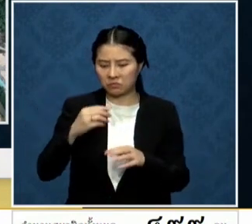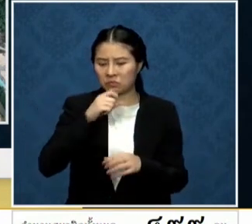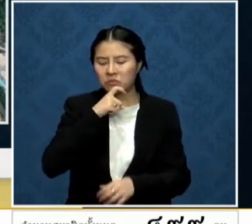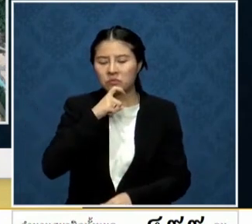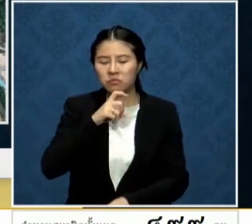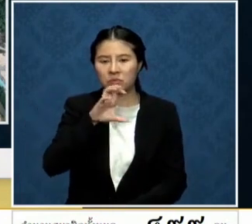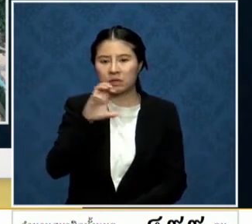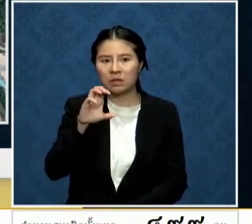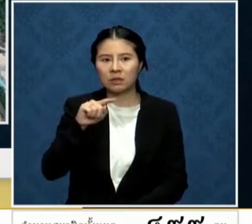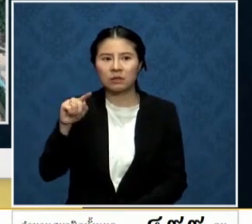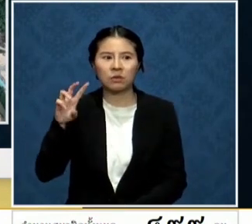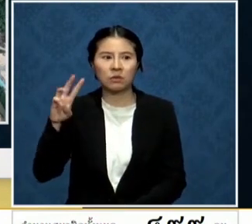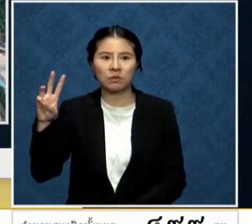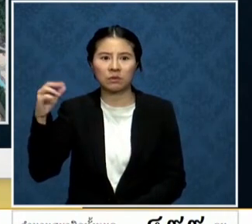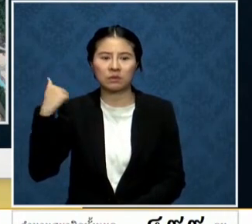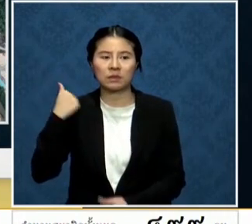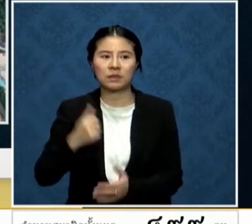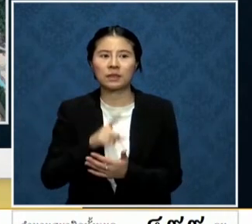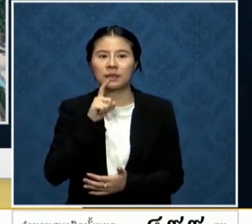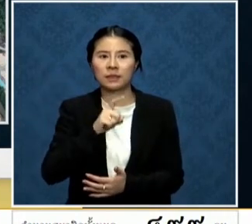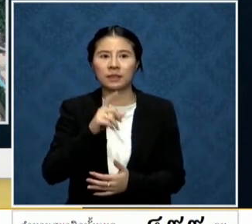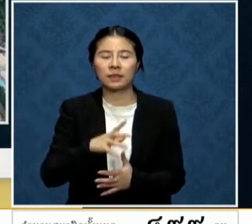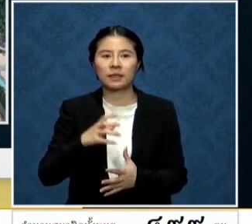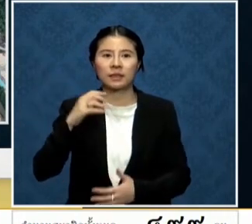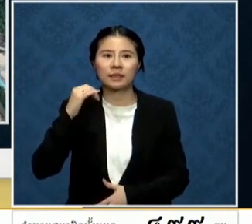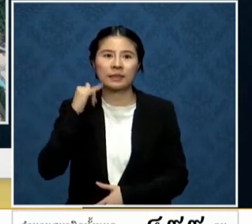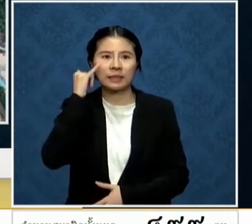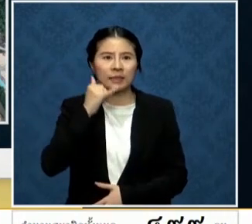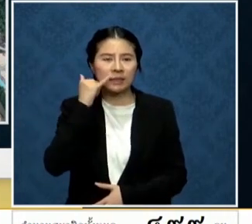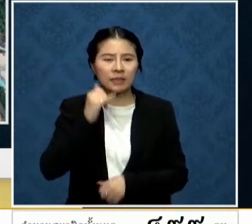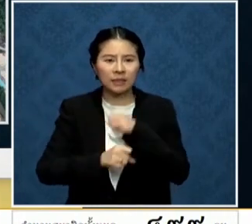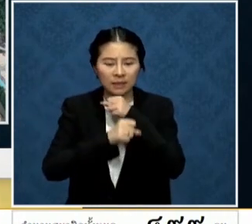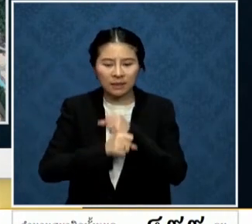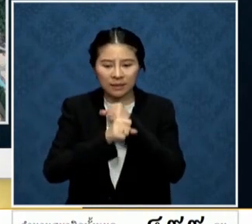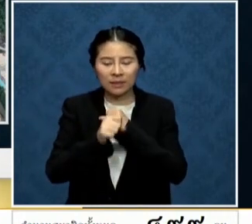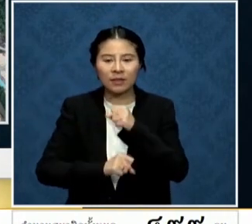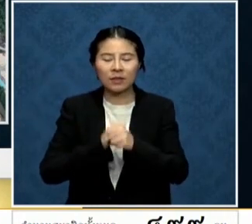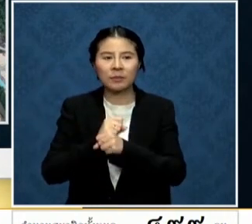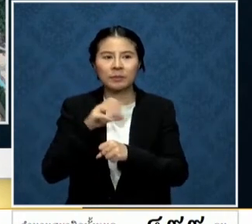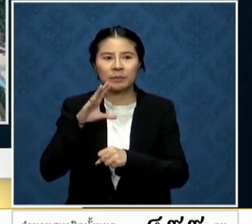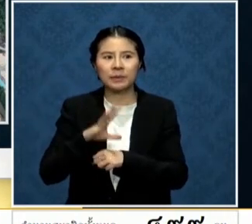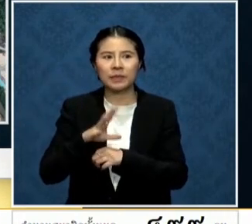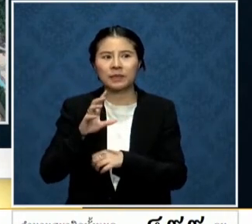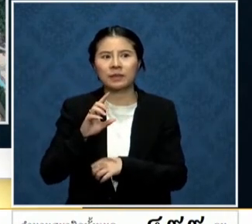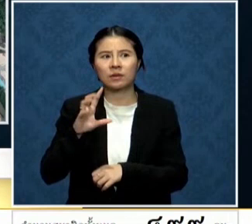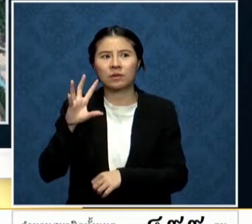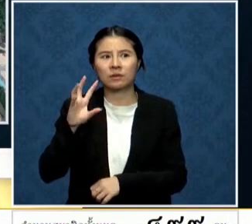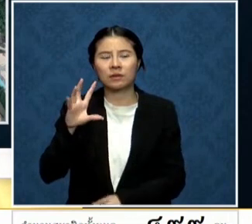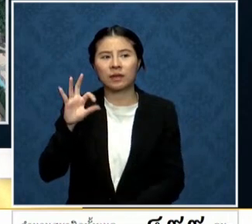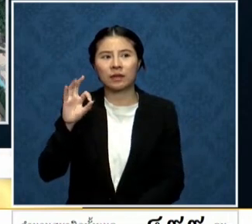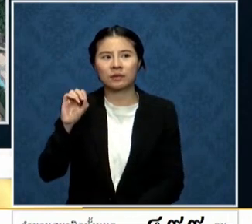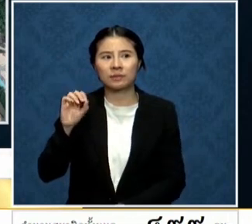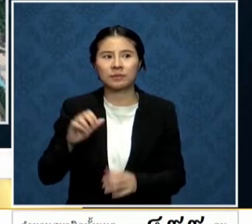ตัวผมไปถามคุณยายอายุ 90กว่าก็บอกว่าเกิดมาก็เห็นลิงแล้วแสดงว่ามันอยู่มาหลายร้อยปีแล้วแหละหลังจาก